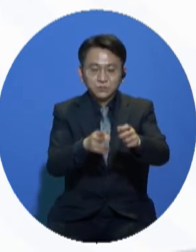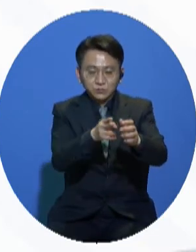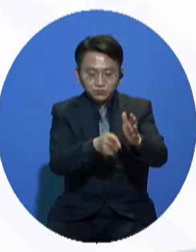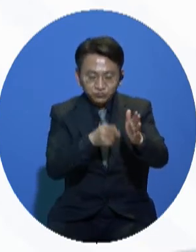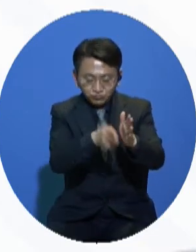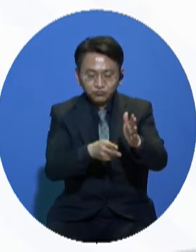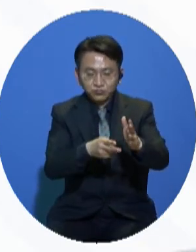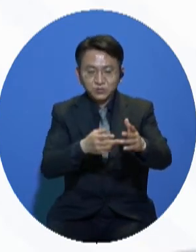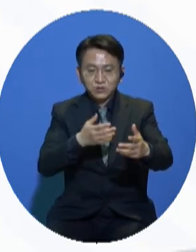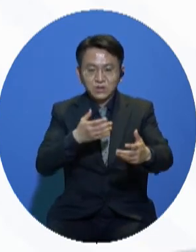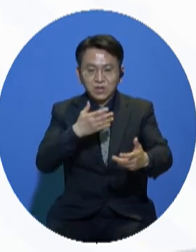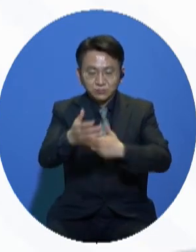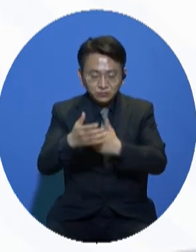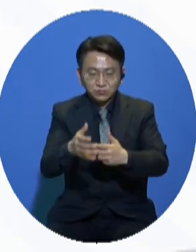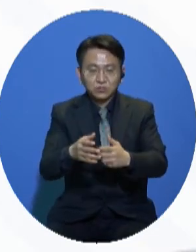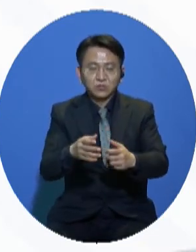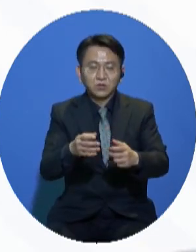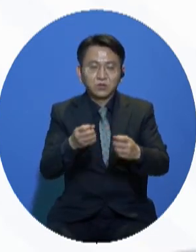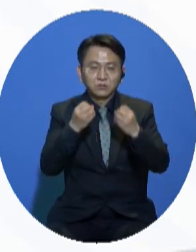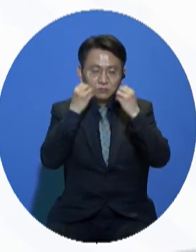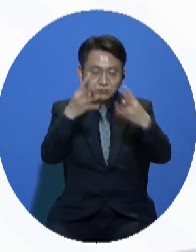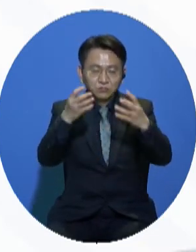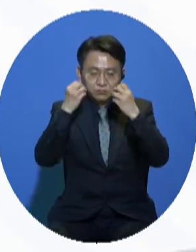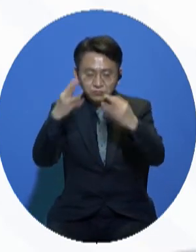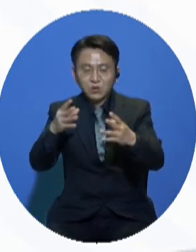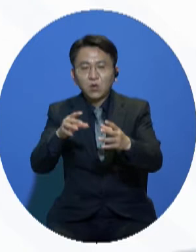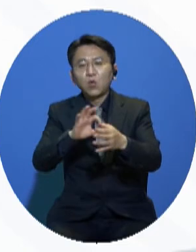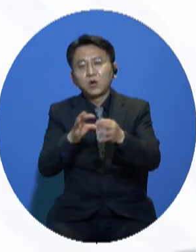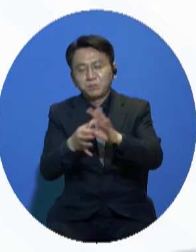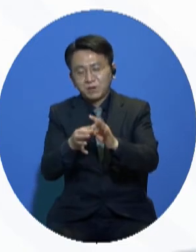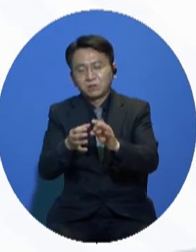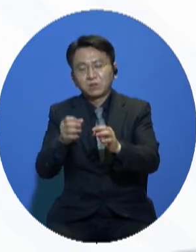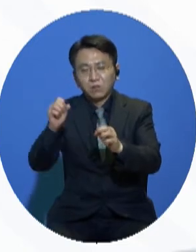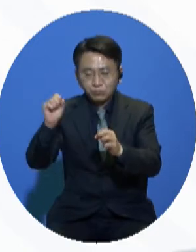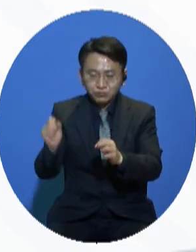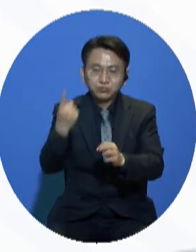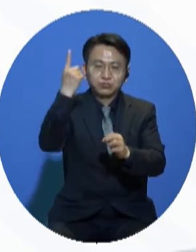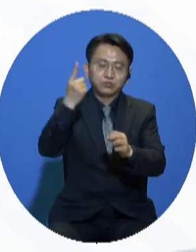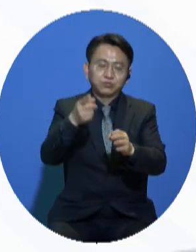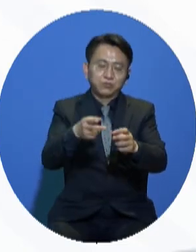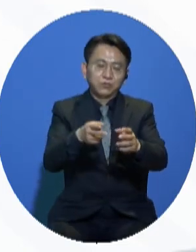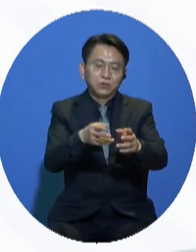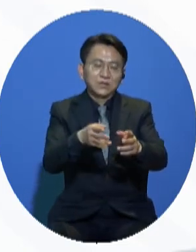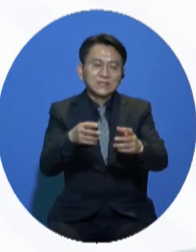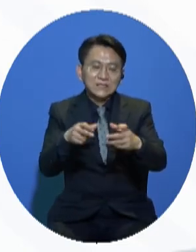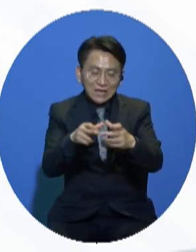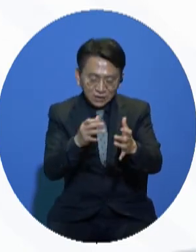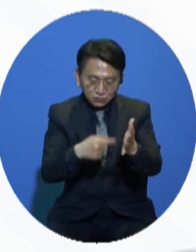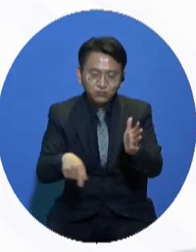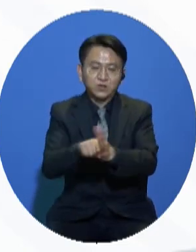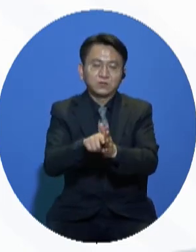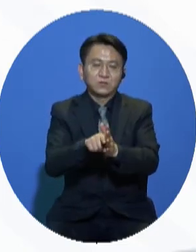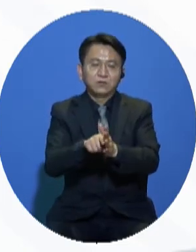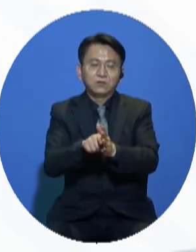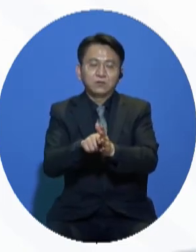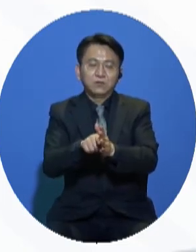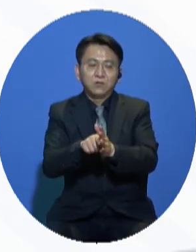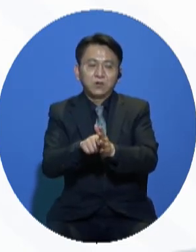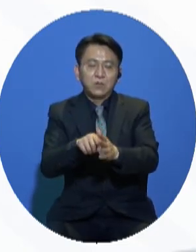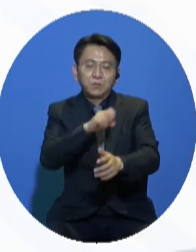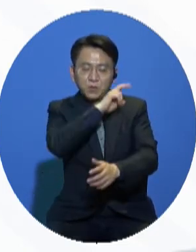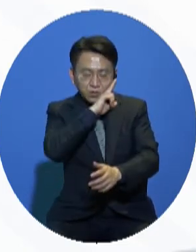부문의 이러한 기반 시설의 경우 장애인들에 대한 접근권을 제고한 것이고